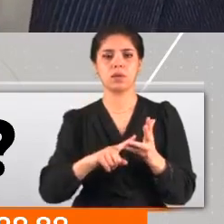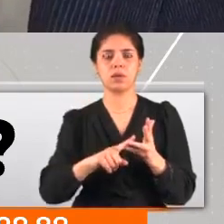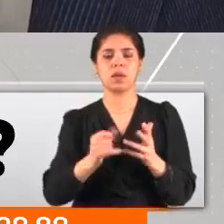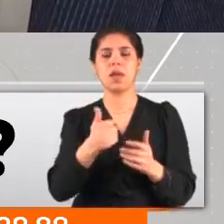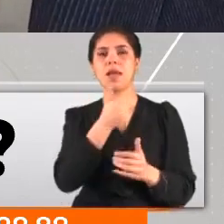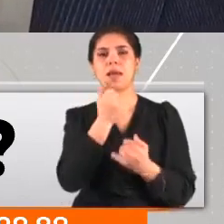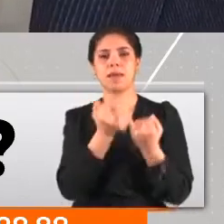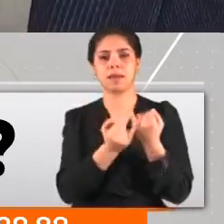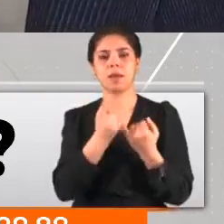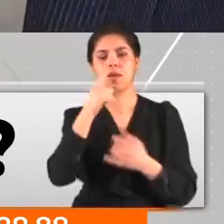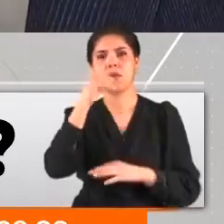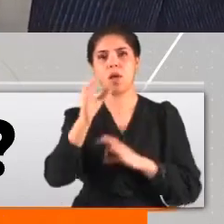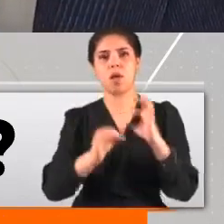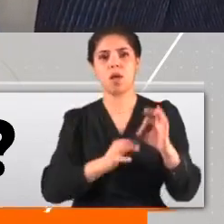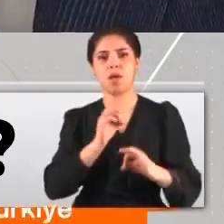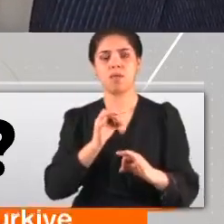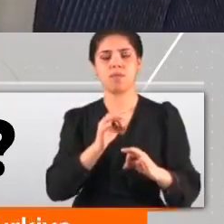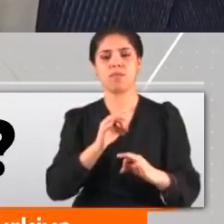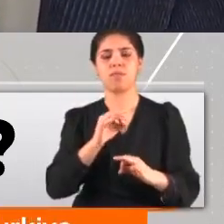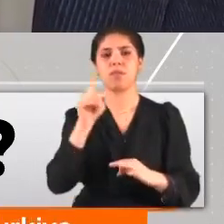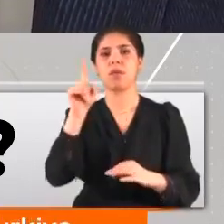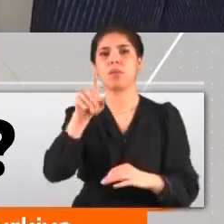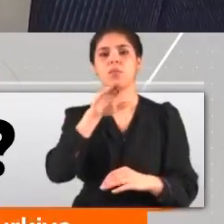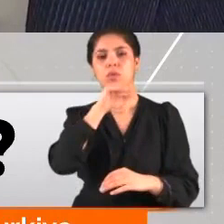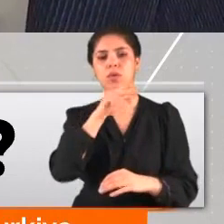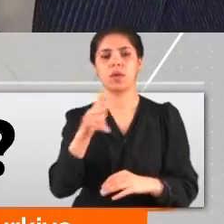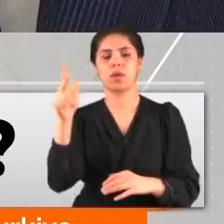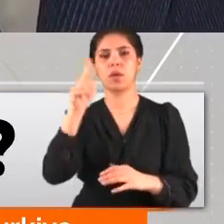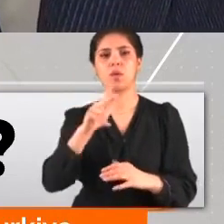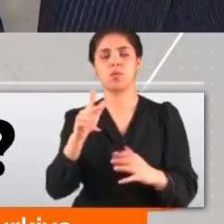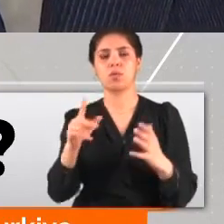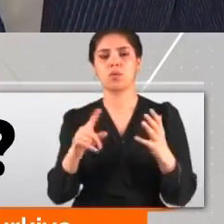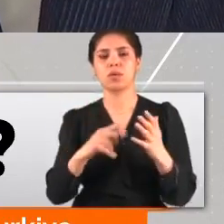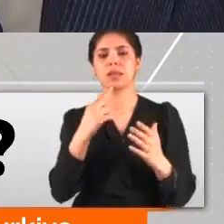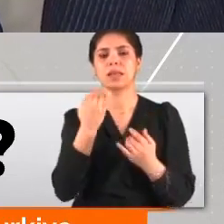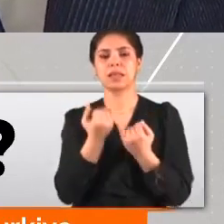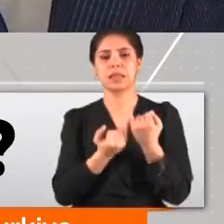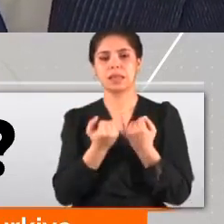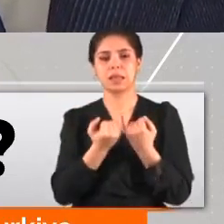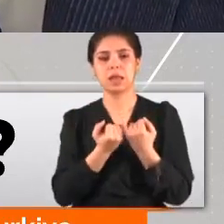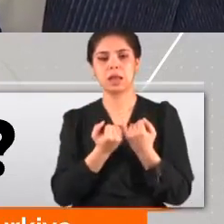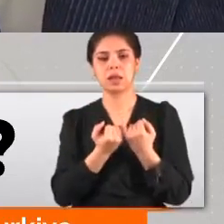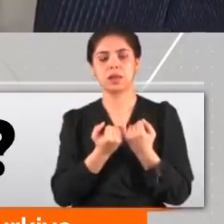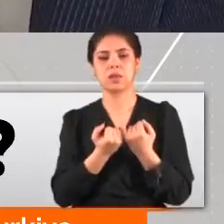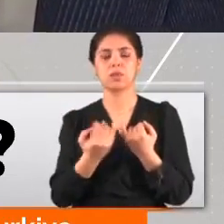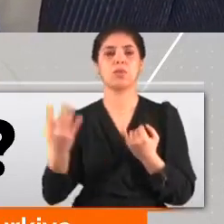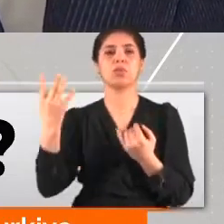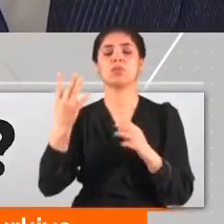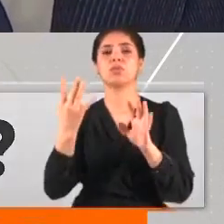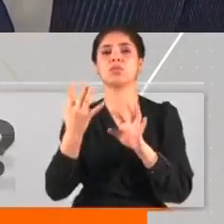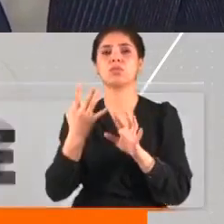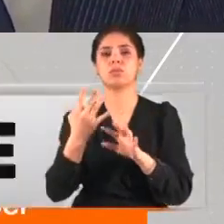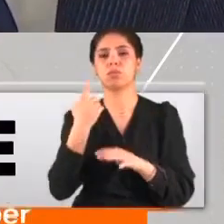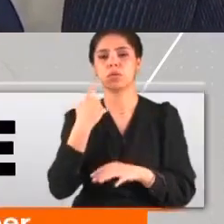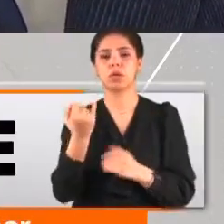kardeşi, amcası, dedesi ve üçüncü öncelik sıramız kız kardeşi. Dördüncü öncelik